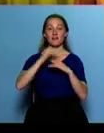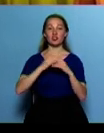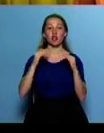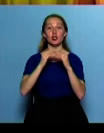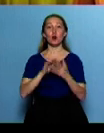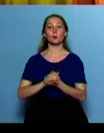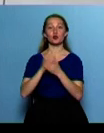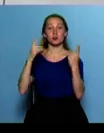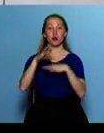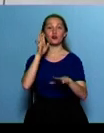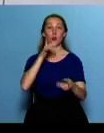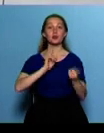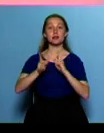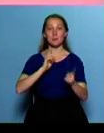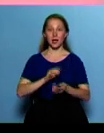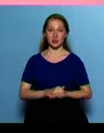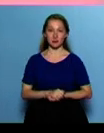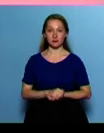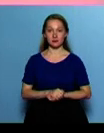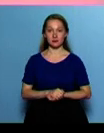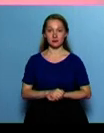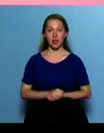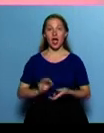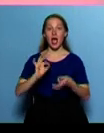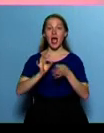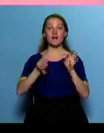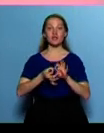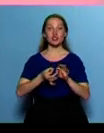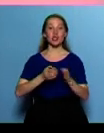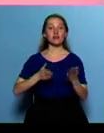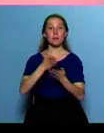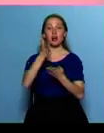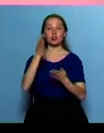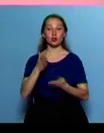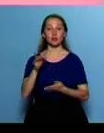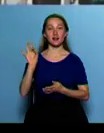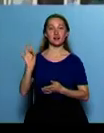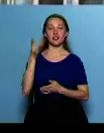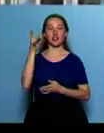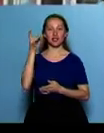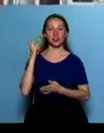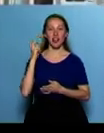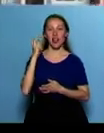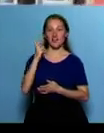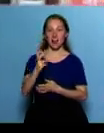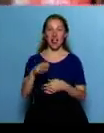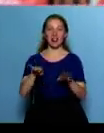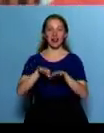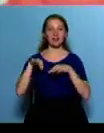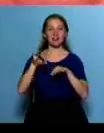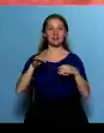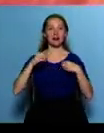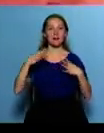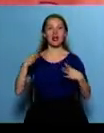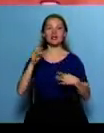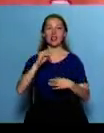пройдет организационное собрание. В Ижевске на маршрут сегодня вышел рыжий трамвай. Так транспортники отметили ежегодный